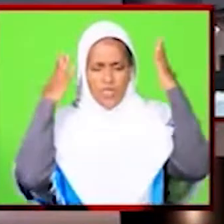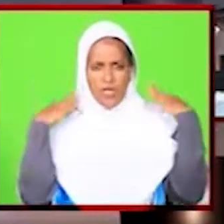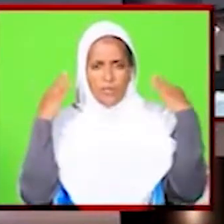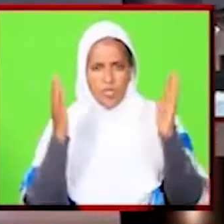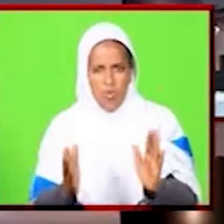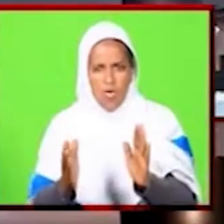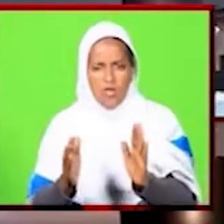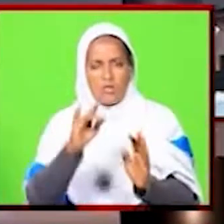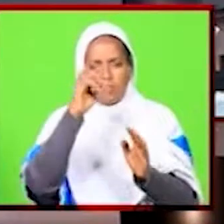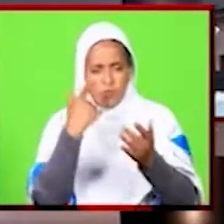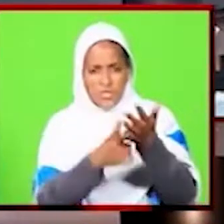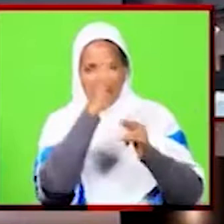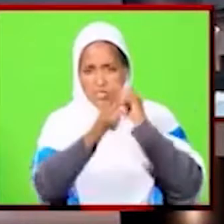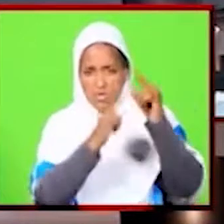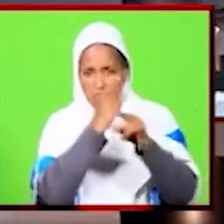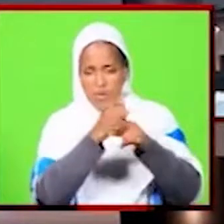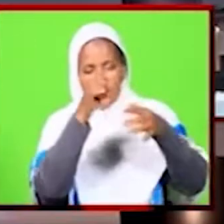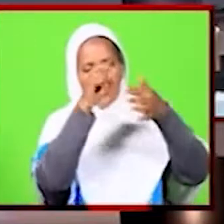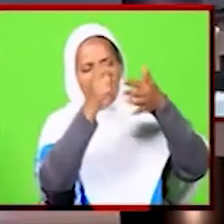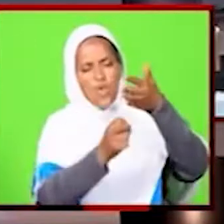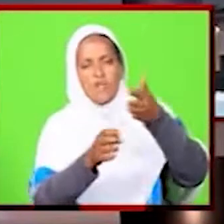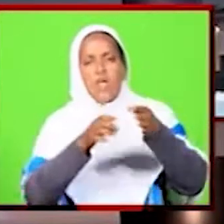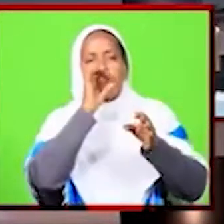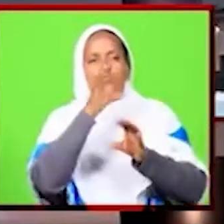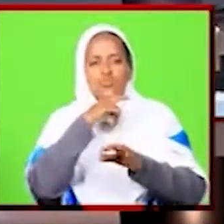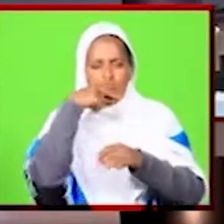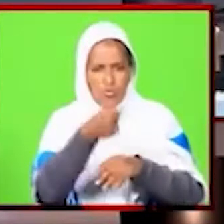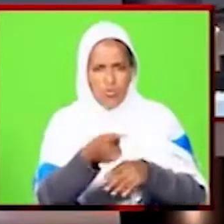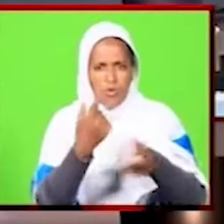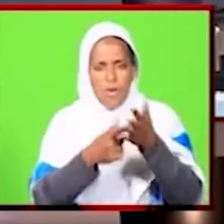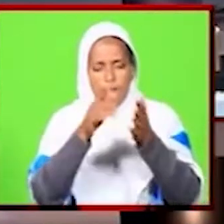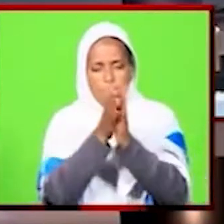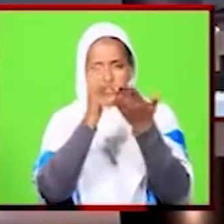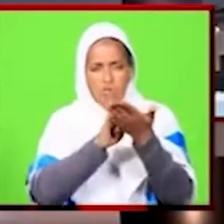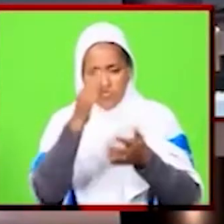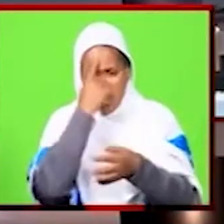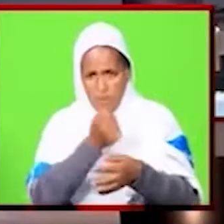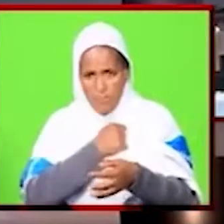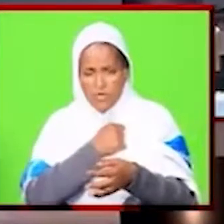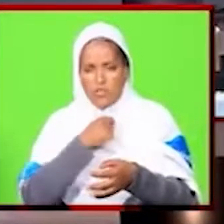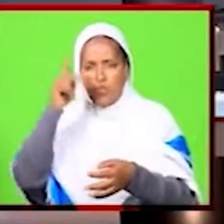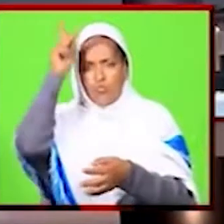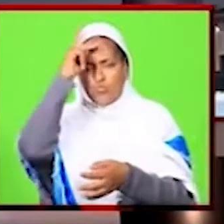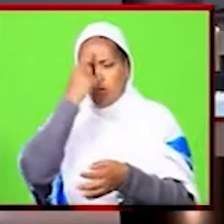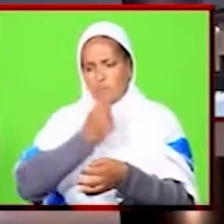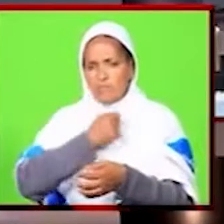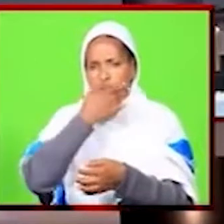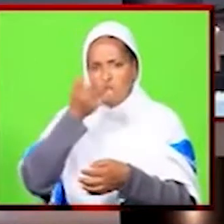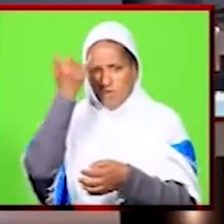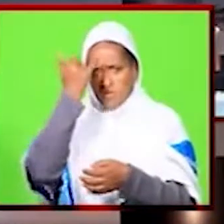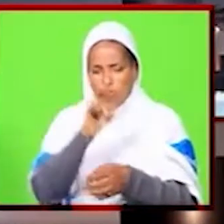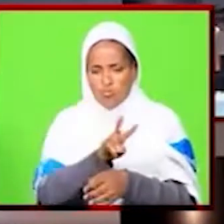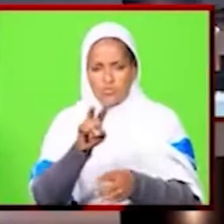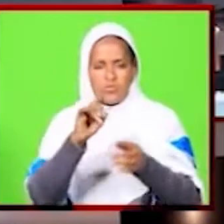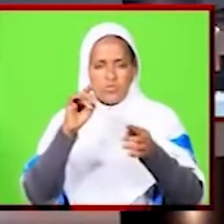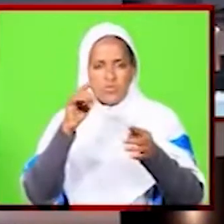የተባሉ ታላላቅ የታሪክ ሰዎች ይህንን ግብፃውያን በዛን ዘመን ወይን አይጠጡም ብለው በግልጽ ጽፈው ስለነበረ መጽሐፍ ቅዱስን ከማመን